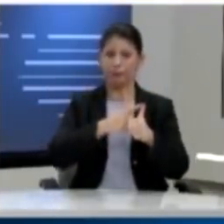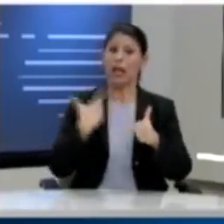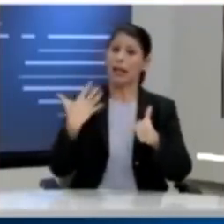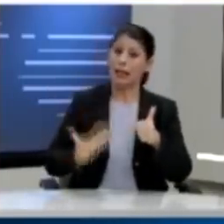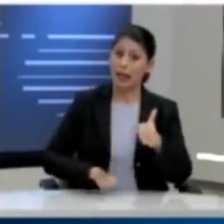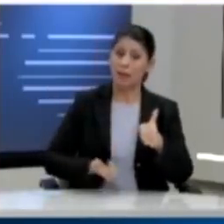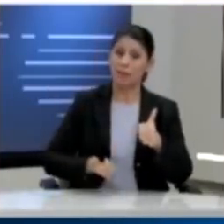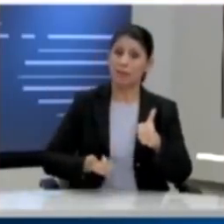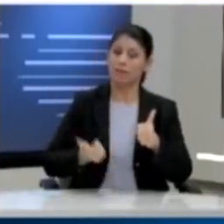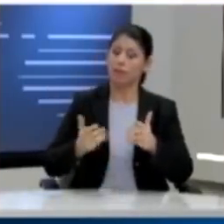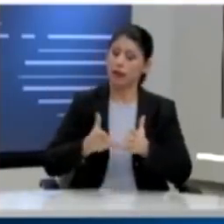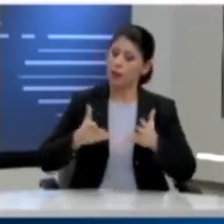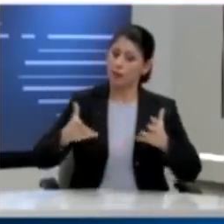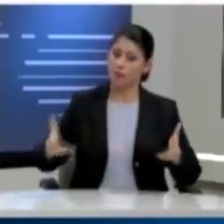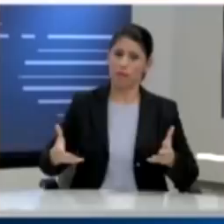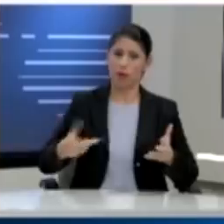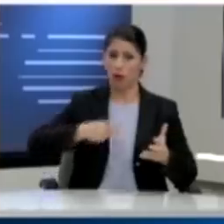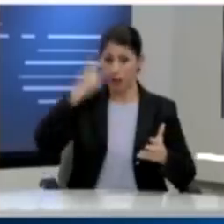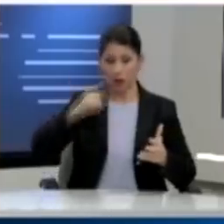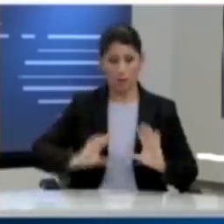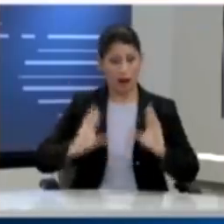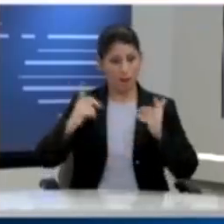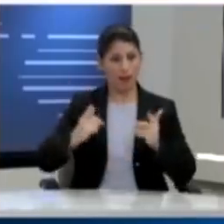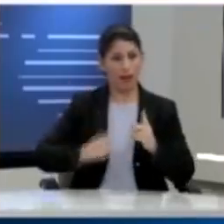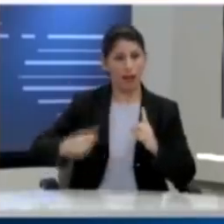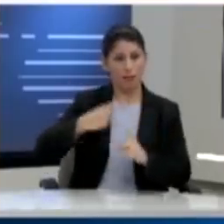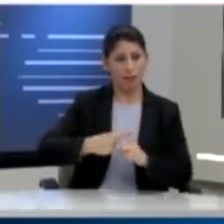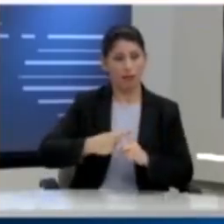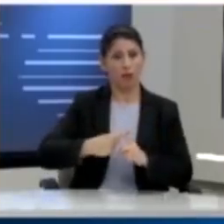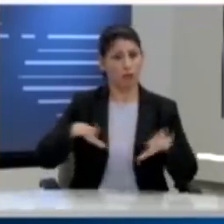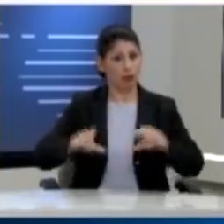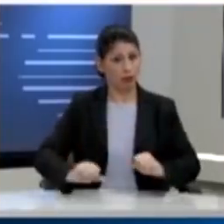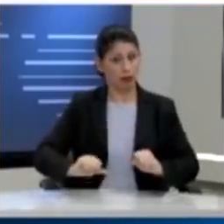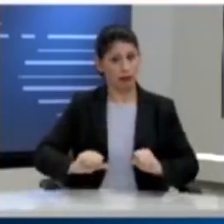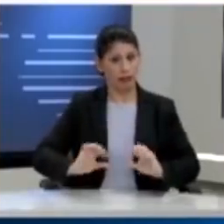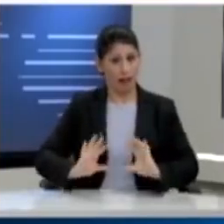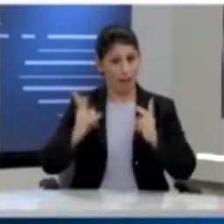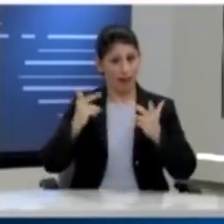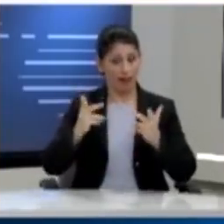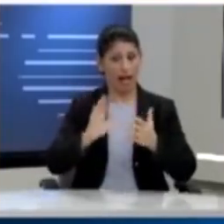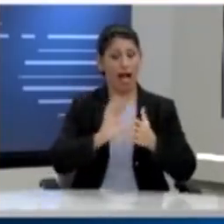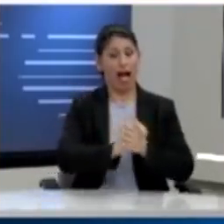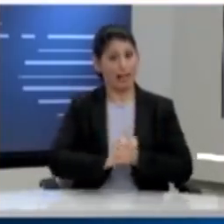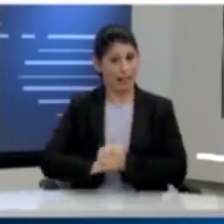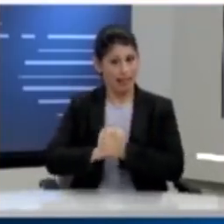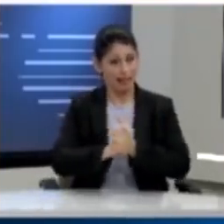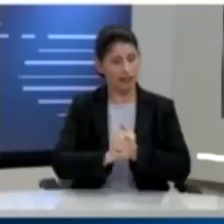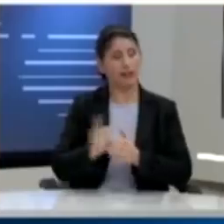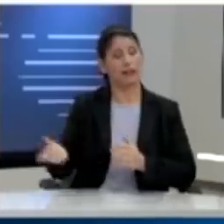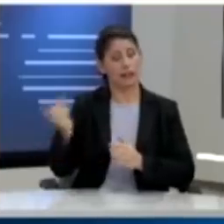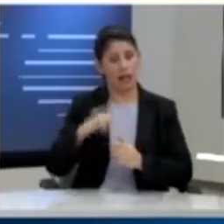Να υπάρξει παραπέρα διεύρυνση αυτού του δικαιώματος, με την κατοχύρωση και της απεργίας αλληλεγγύης και